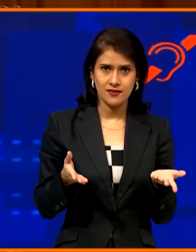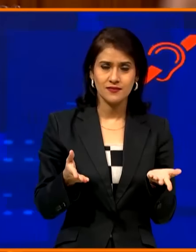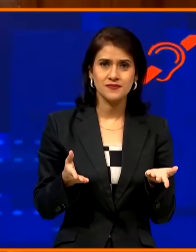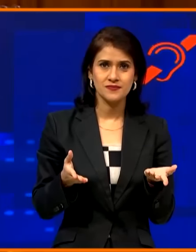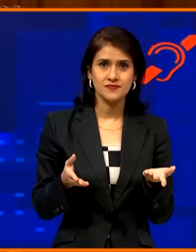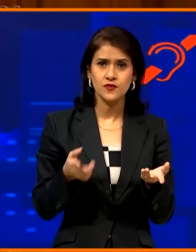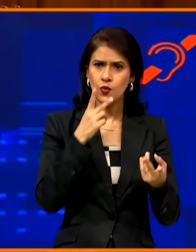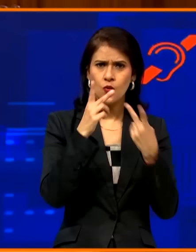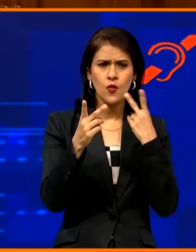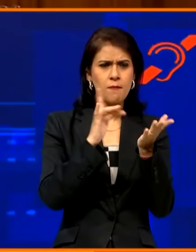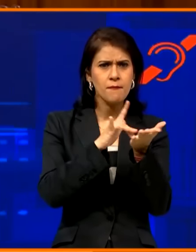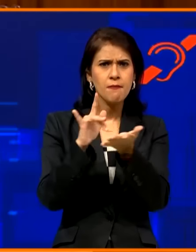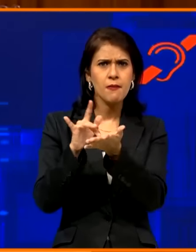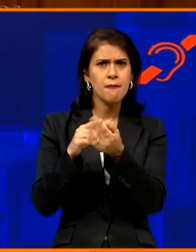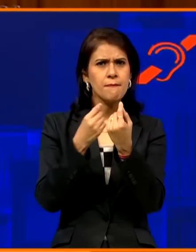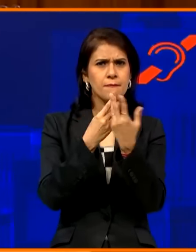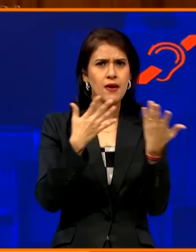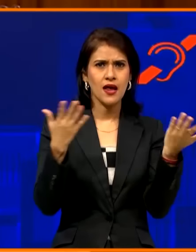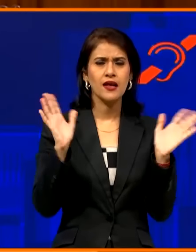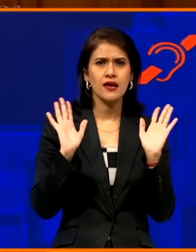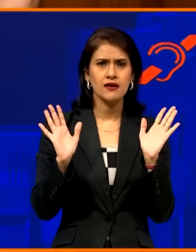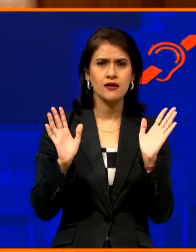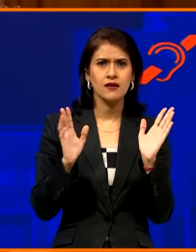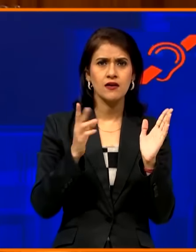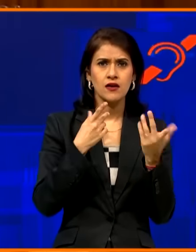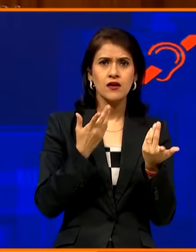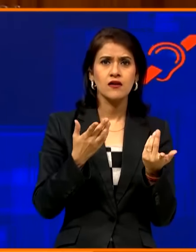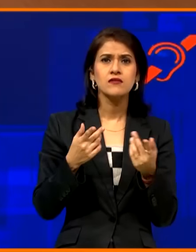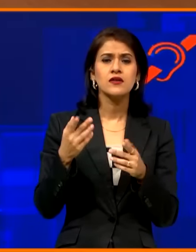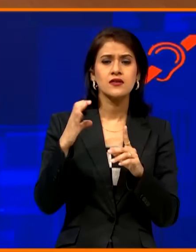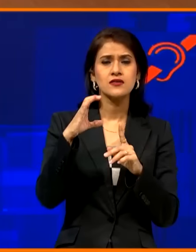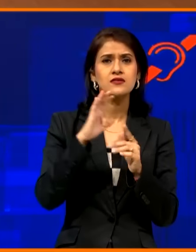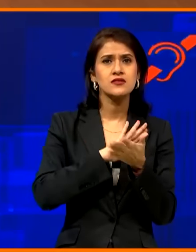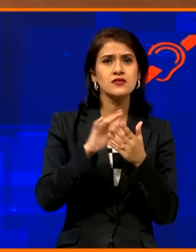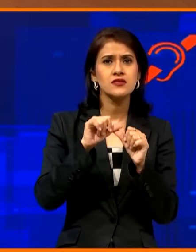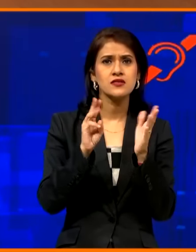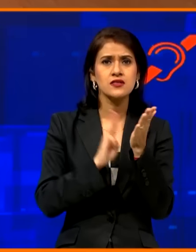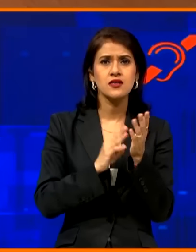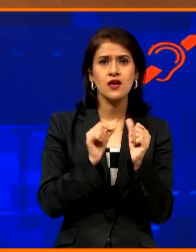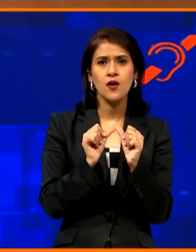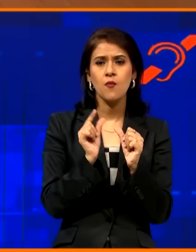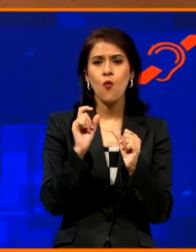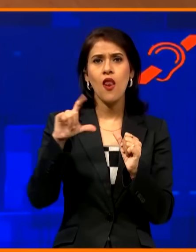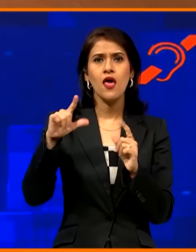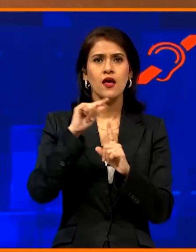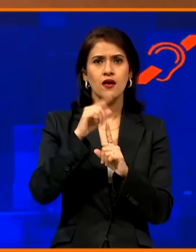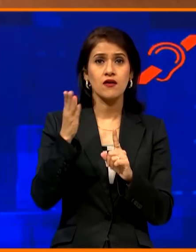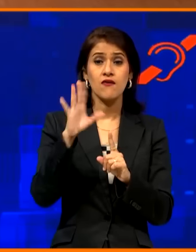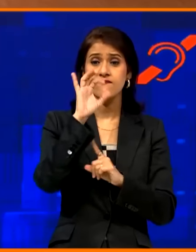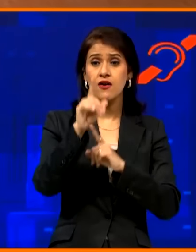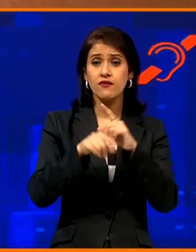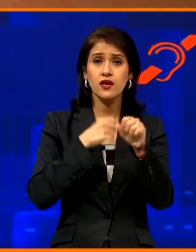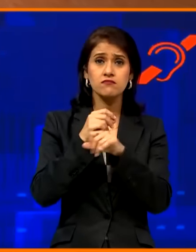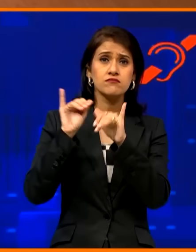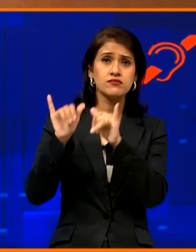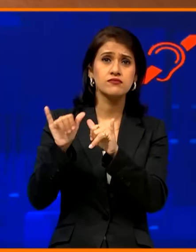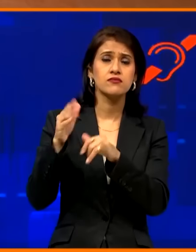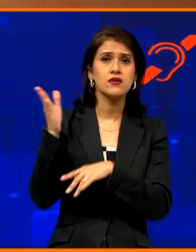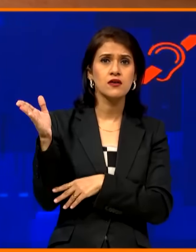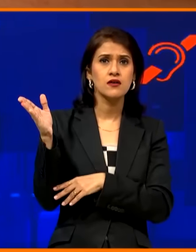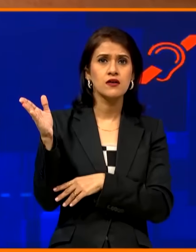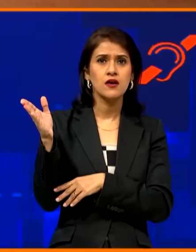रहे हैं कितनी सारी जगहों पर कितने सारे हो रहे हैं चमोली में हुआ 50 साल से एक आदमी वहां रहता है उसको